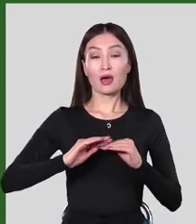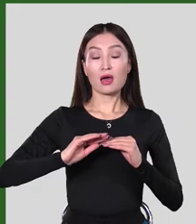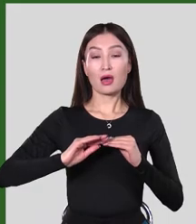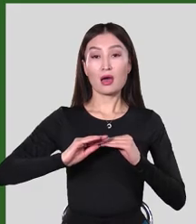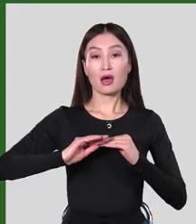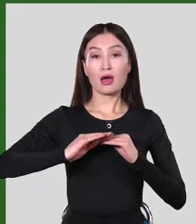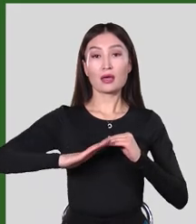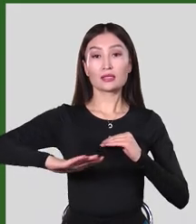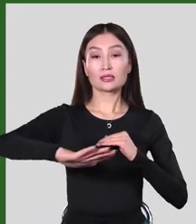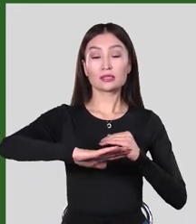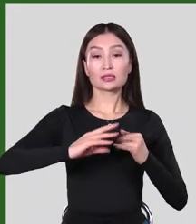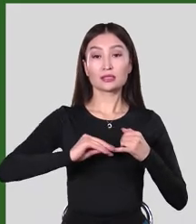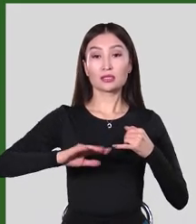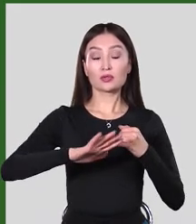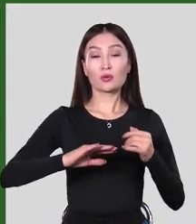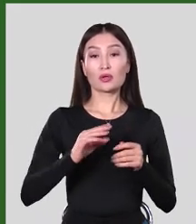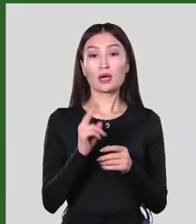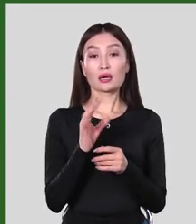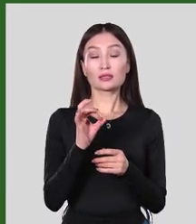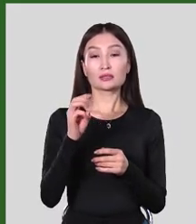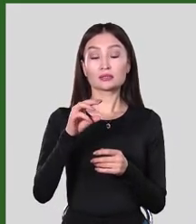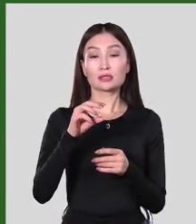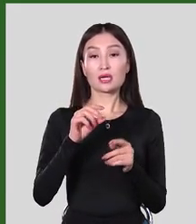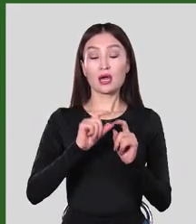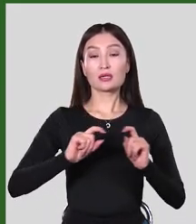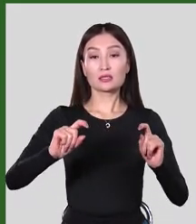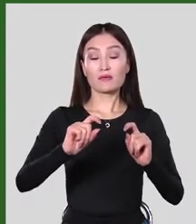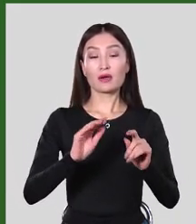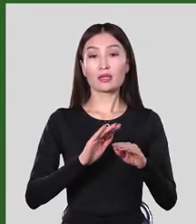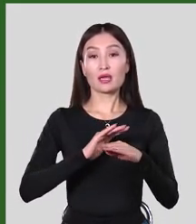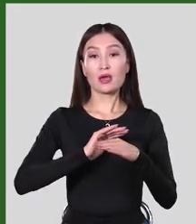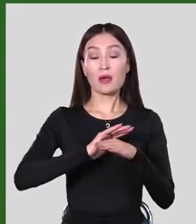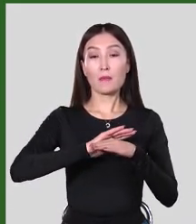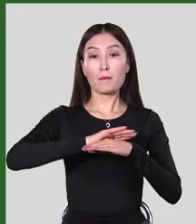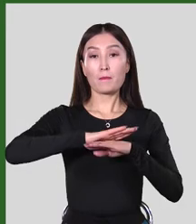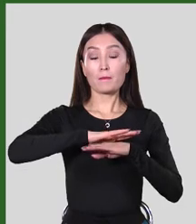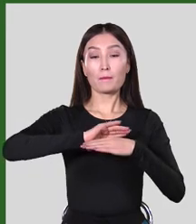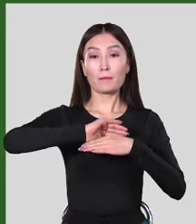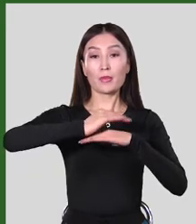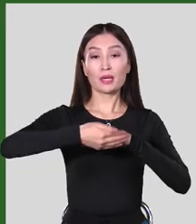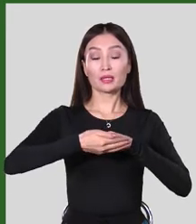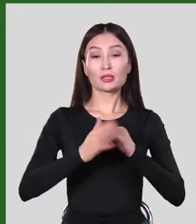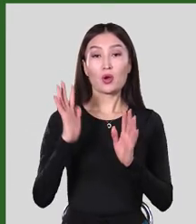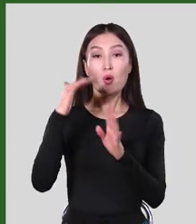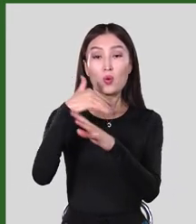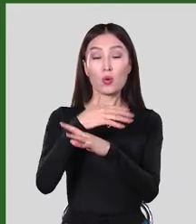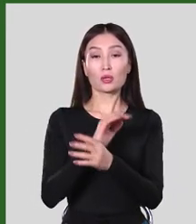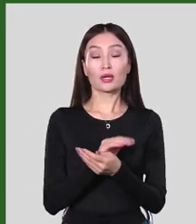территориях, там, где кристаллическое основание платформы перекрыто мощной толщей осадочных горных